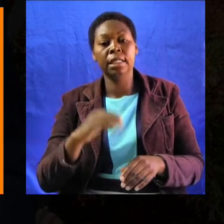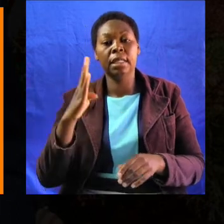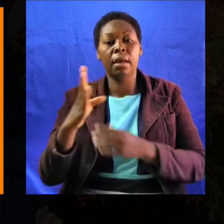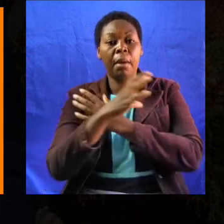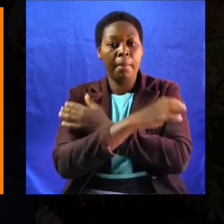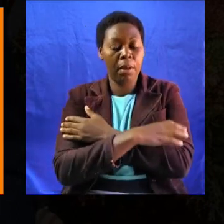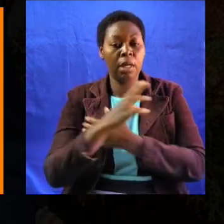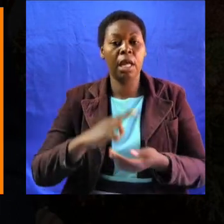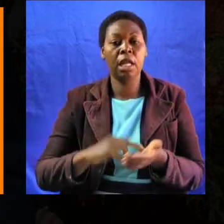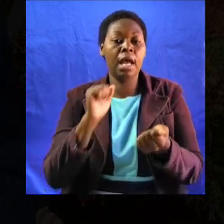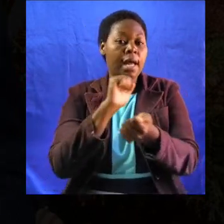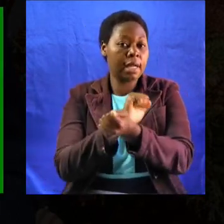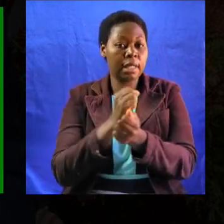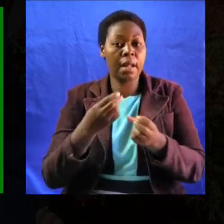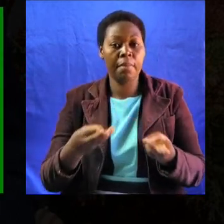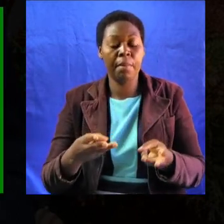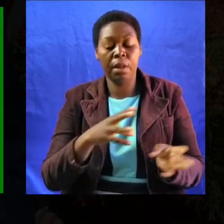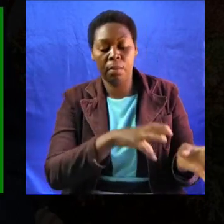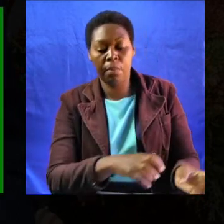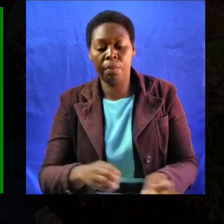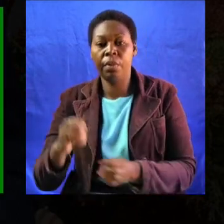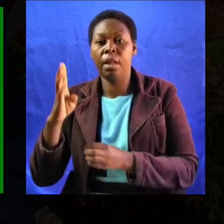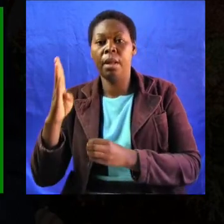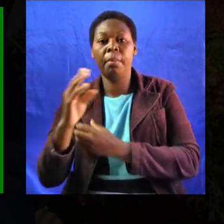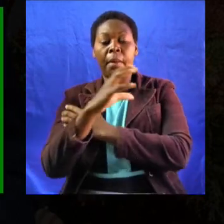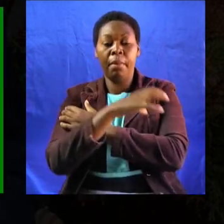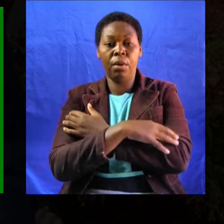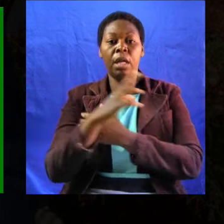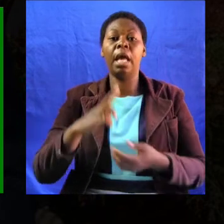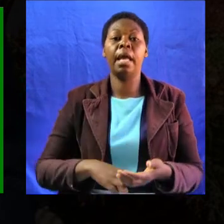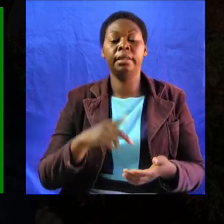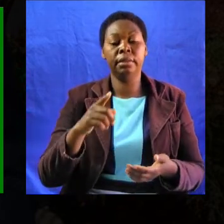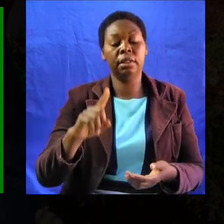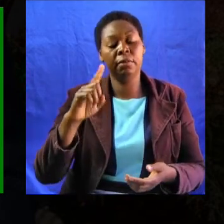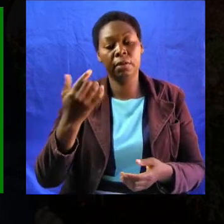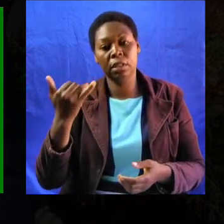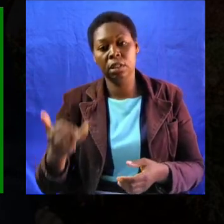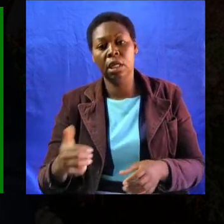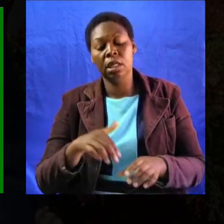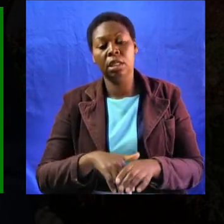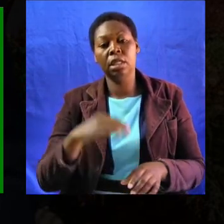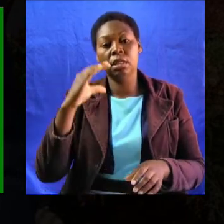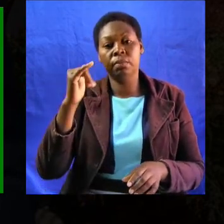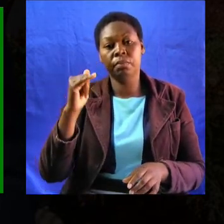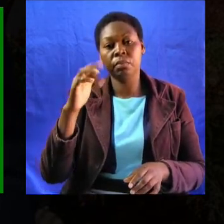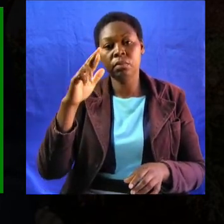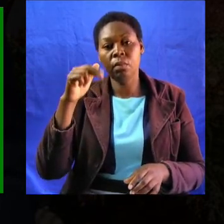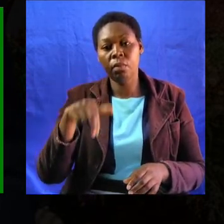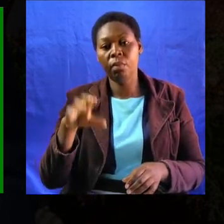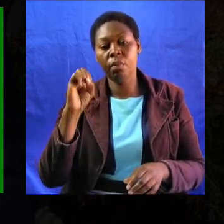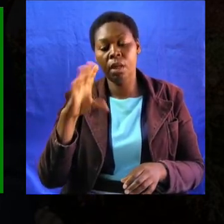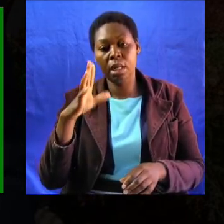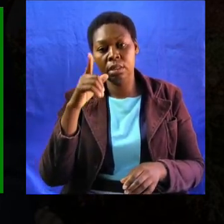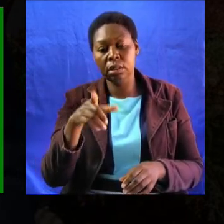akatapa vanhu ndokuenda navo Bhabhironi. Asi negore rekutanga raKoreshi mambo weBhabhironi, mambo Koreshi akarayira kuti imba